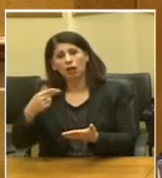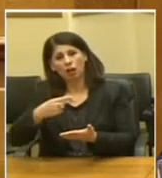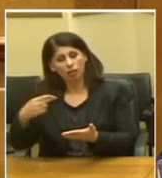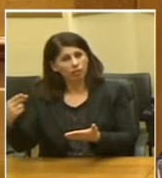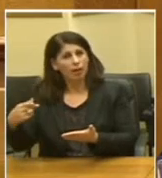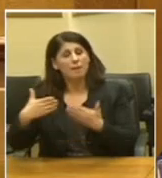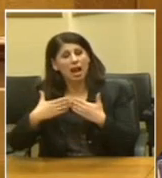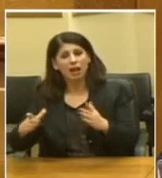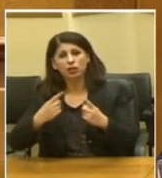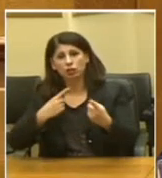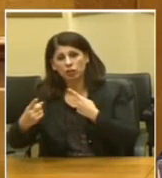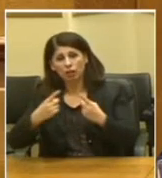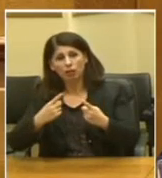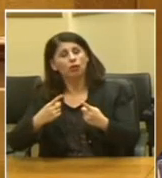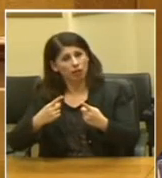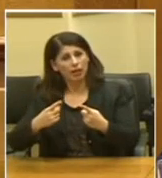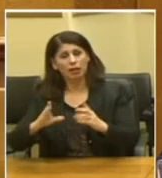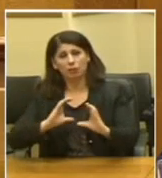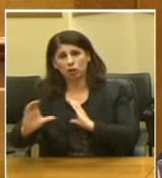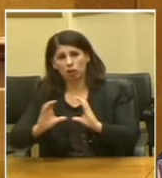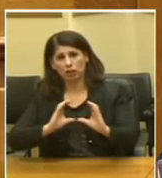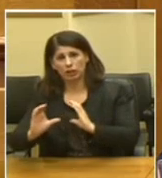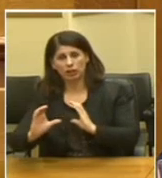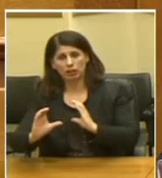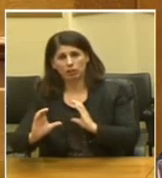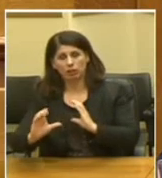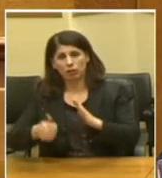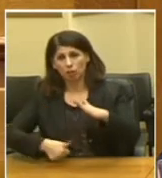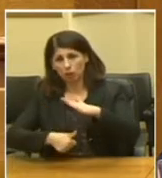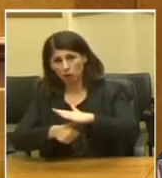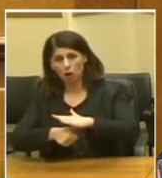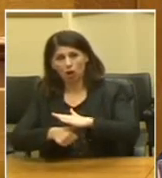διάβλους επικοινωνίας με την τουρκική ηγεσία και με τον πρόεδρο Ερντογάν,